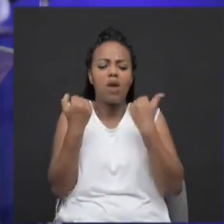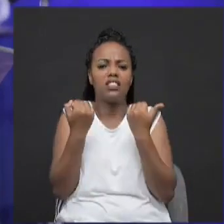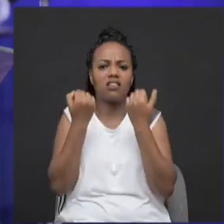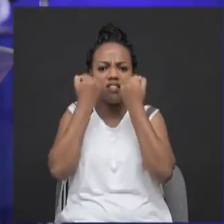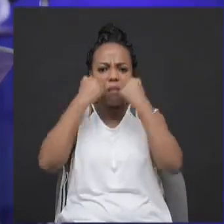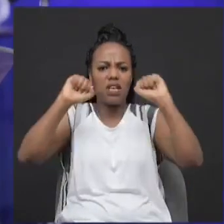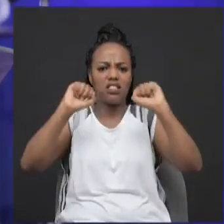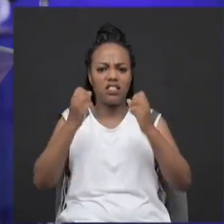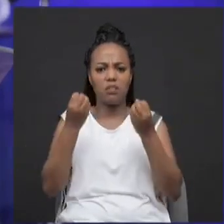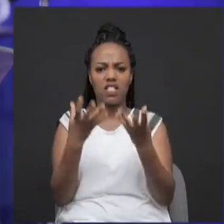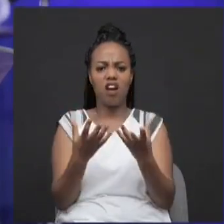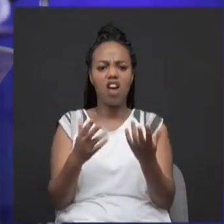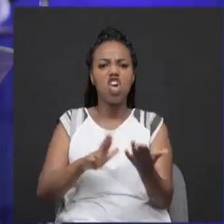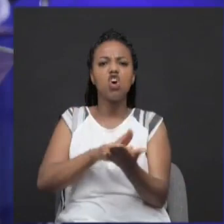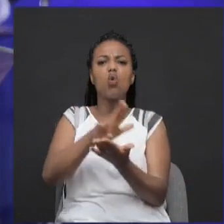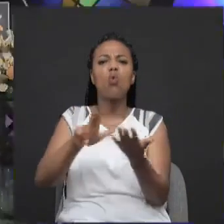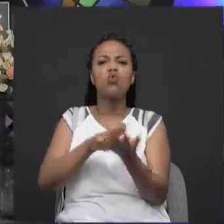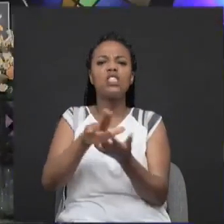በተለይ እርኩሰት ሲበዛ